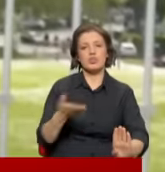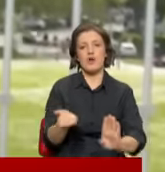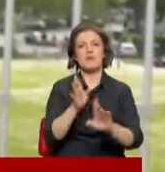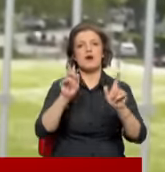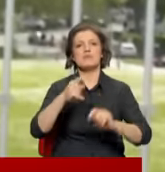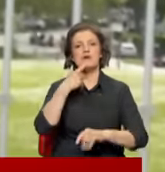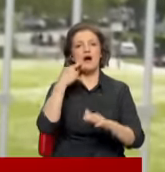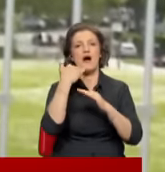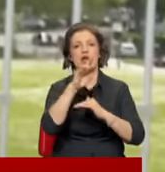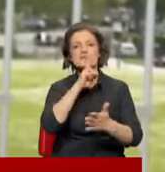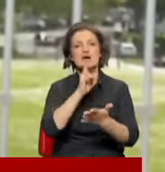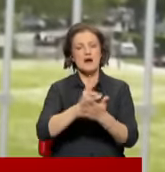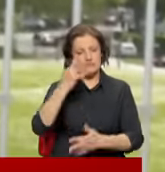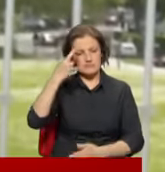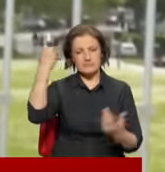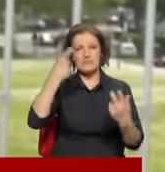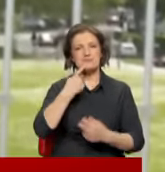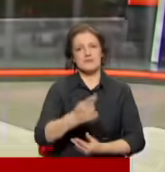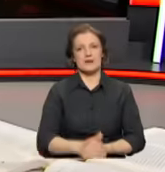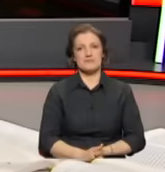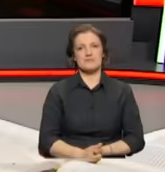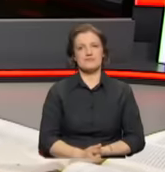yapmaktır. Halk iradesini tanımamaktır.